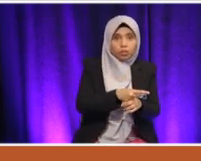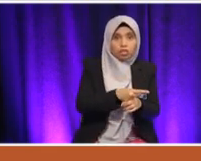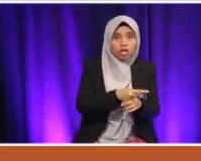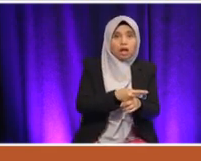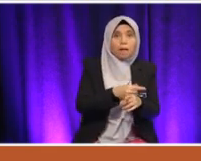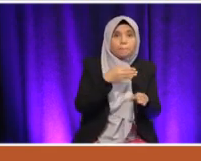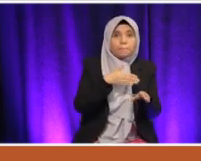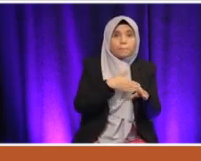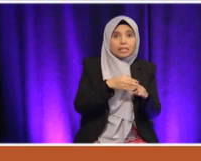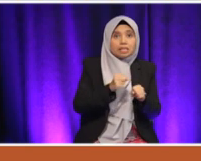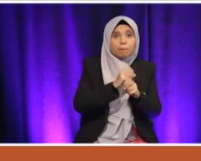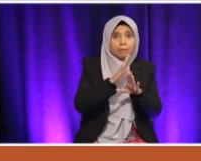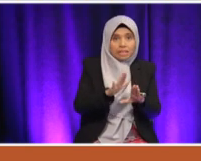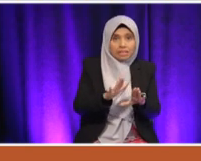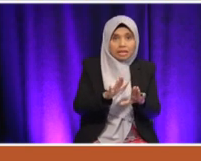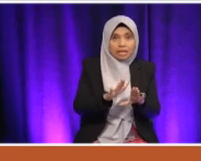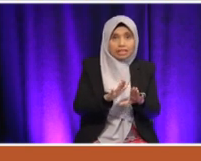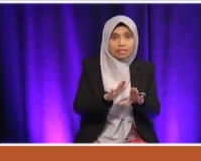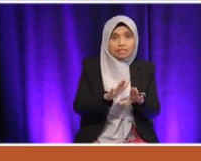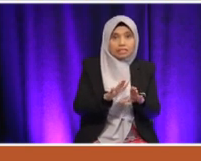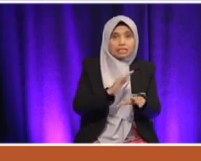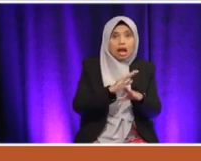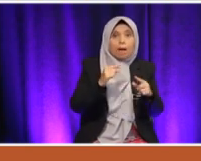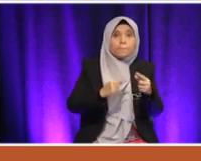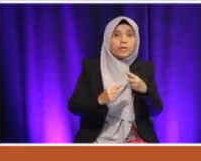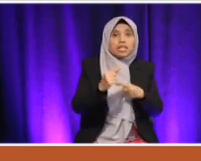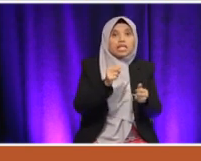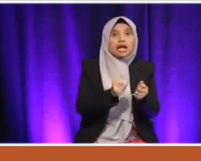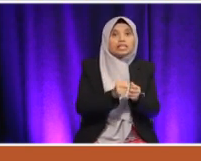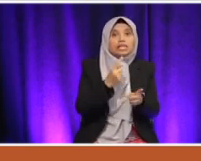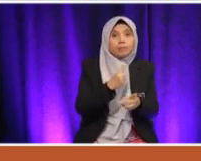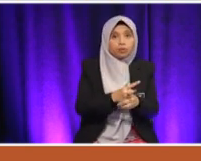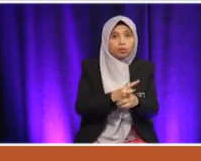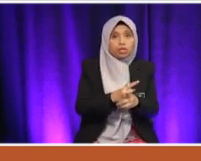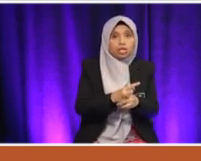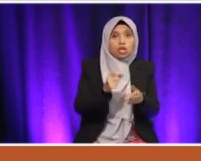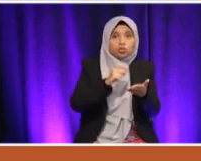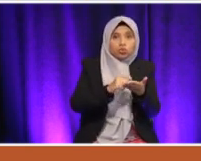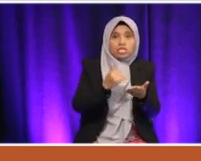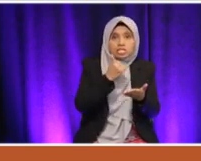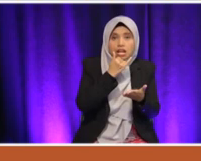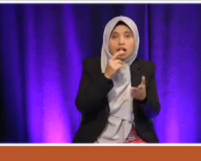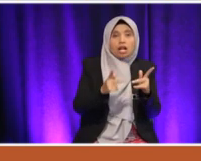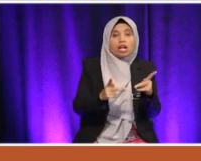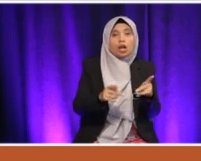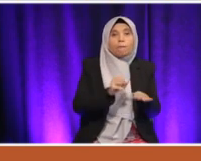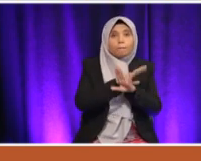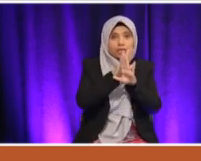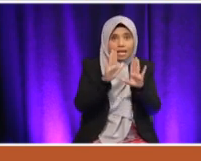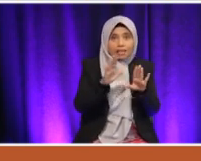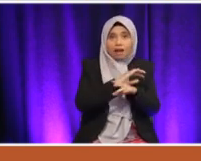pernyataan kesan tidak bergerak yang betul dan tulis salah oke Pakde pernyataan yang tidak berkaitan